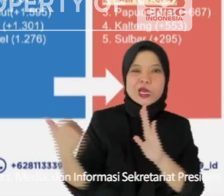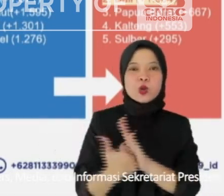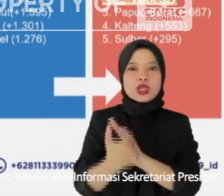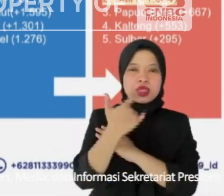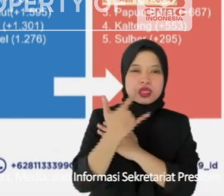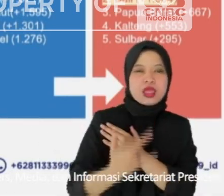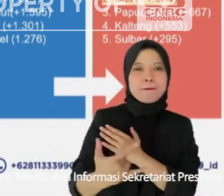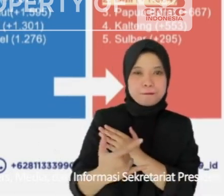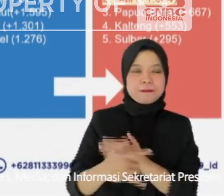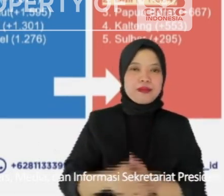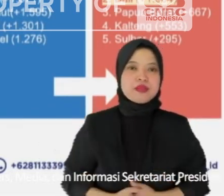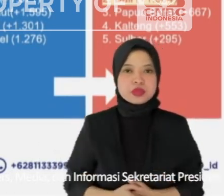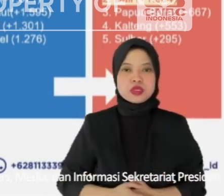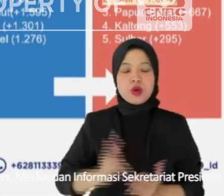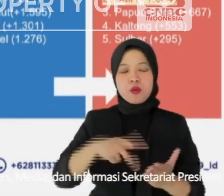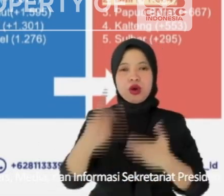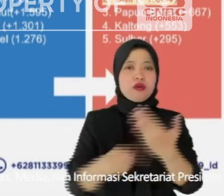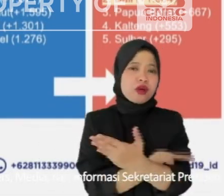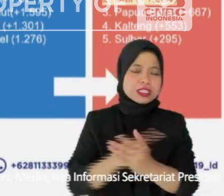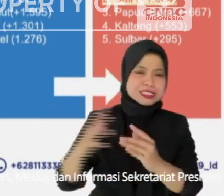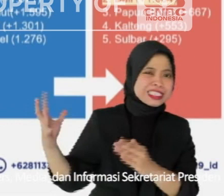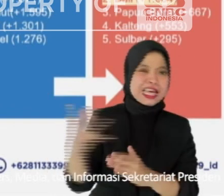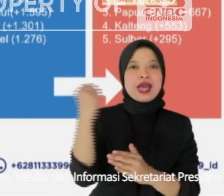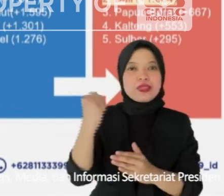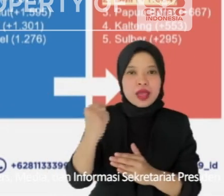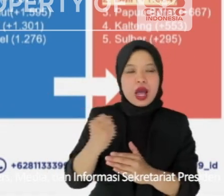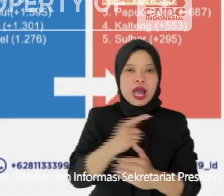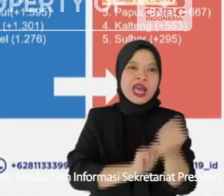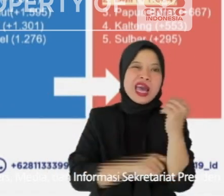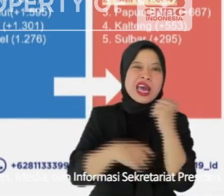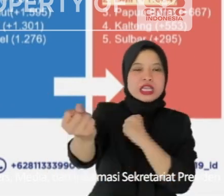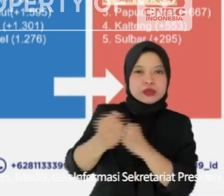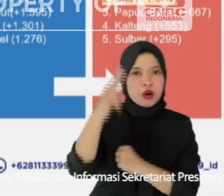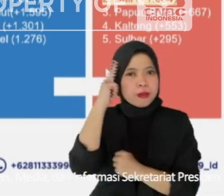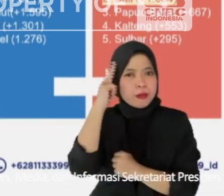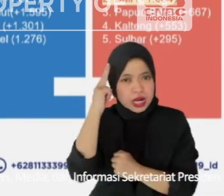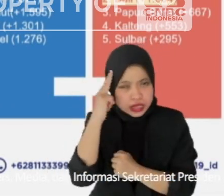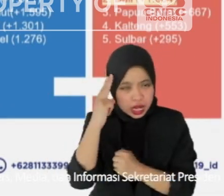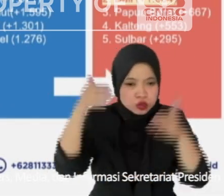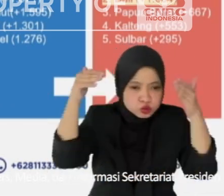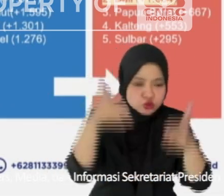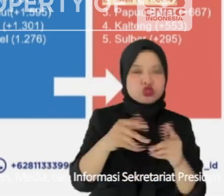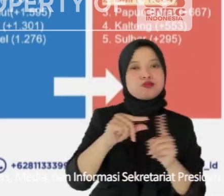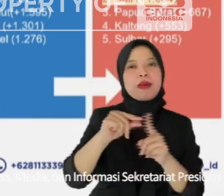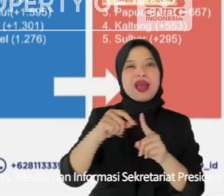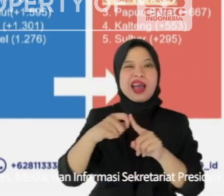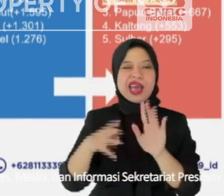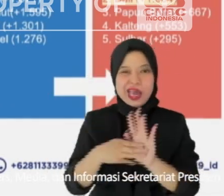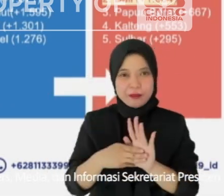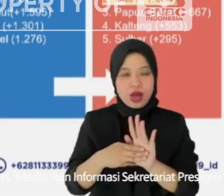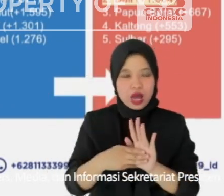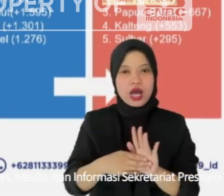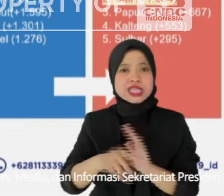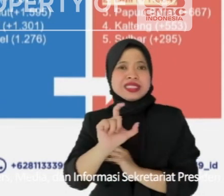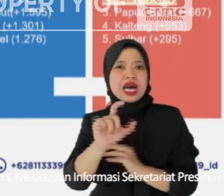kesehatan strategi vaksinasi serta peran dan respon pemerintah daerah dalam koridor ppkm yang